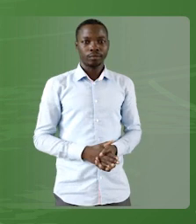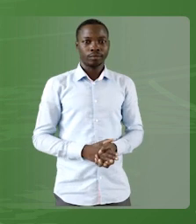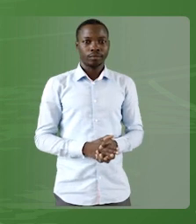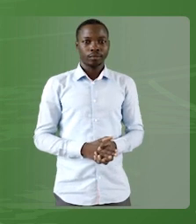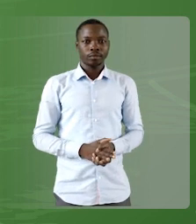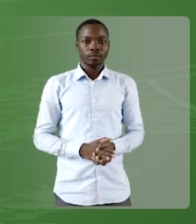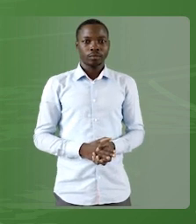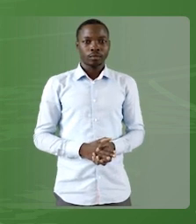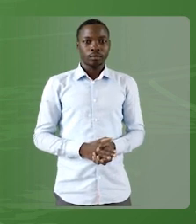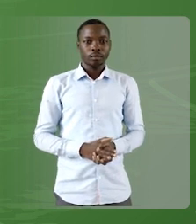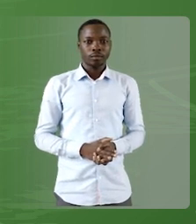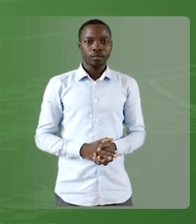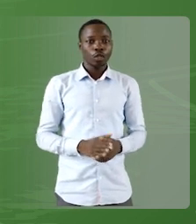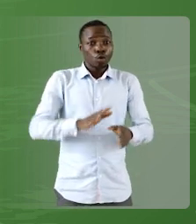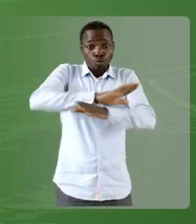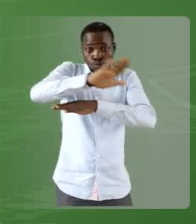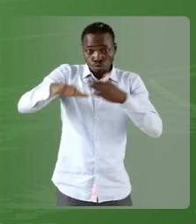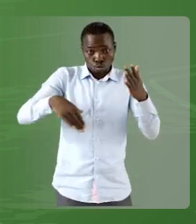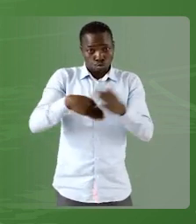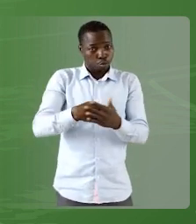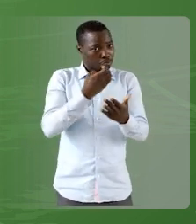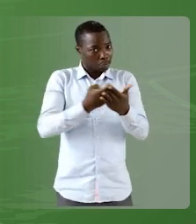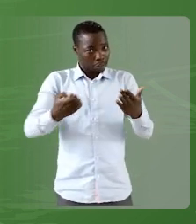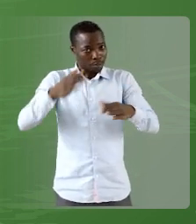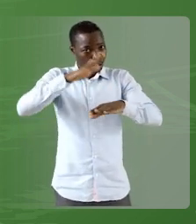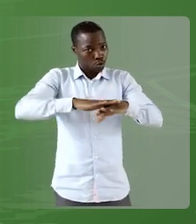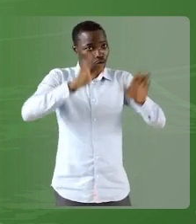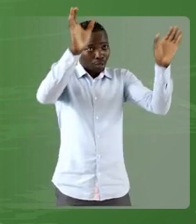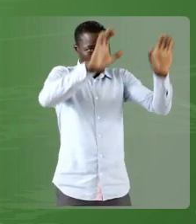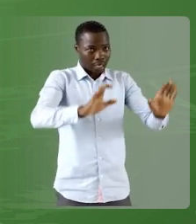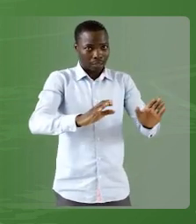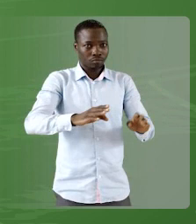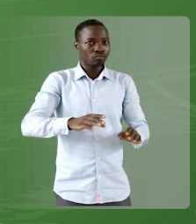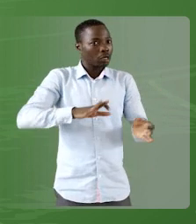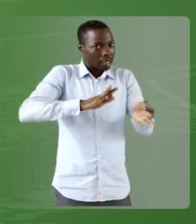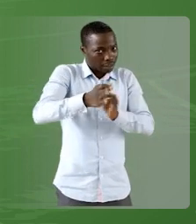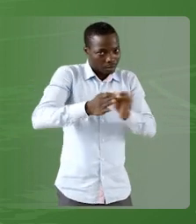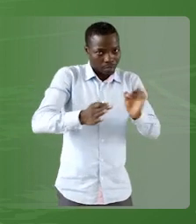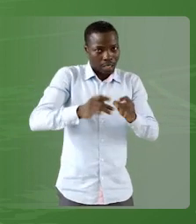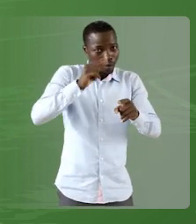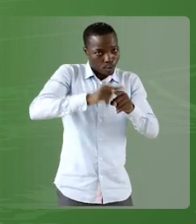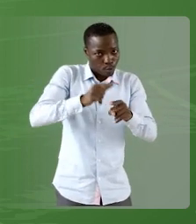est présentée avec une légende. Alors, quels résultats pouvons-nous